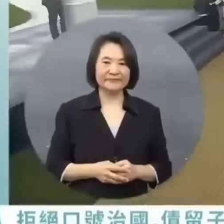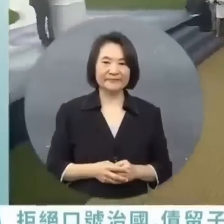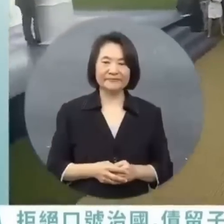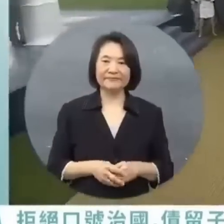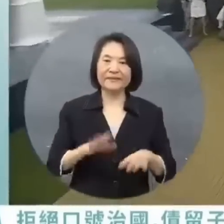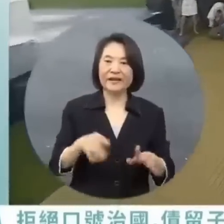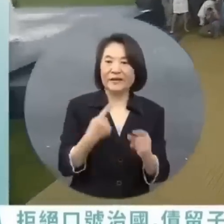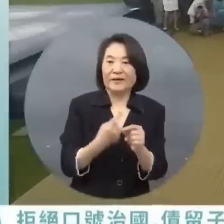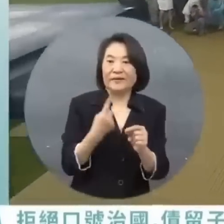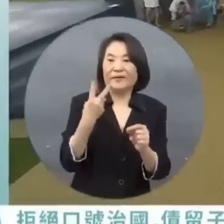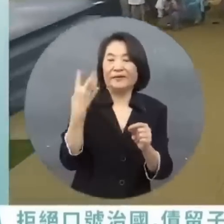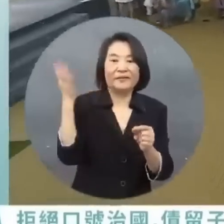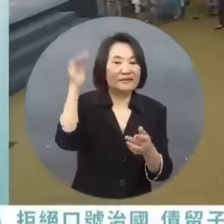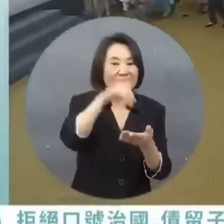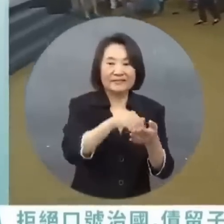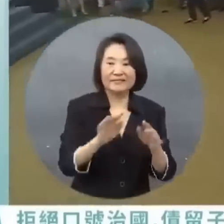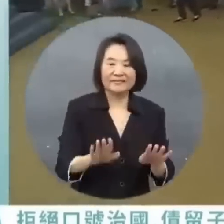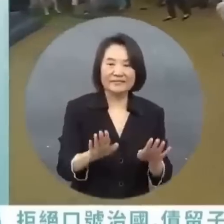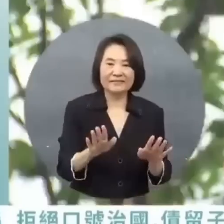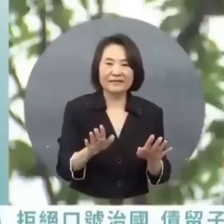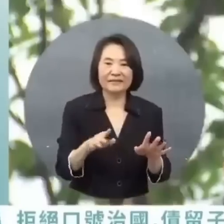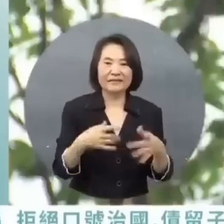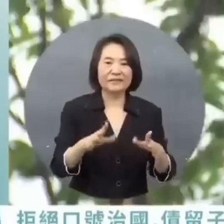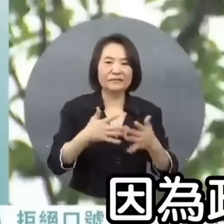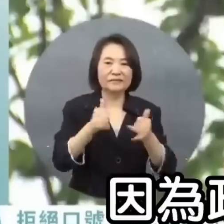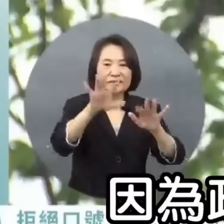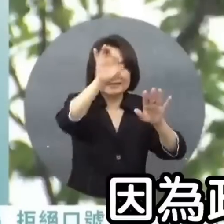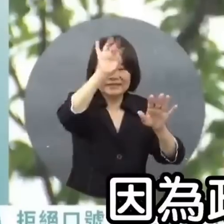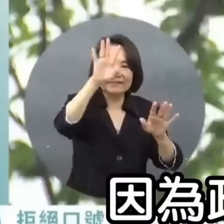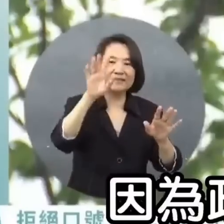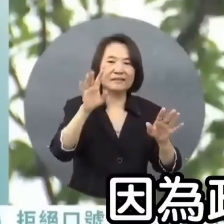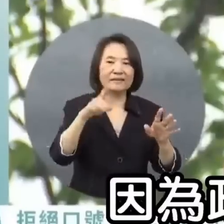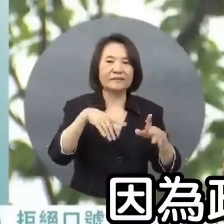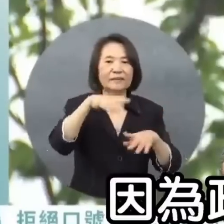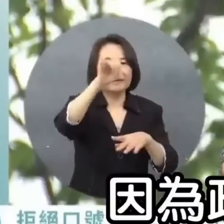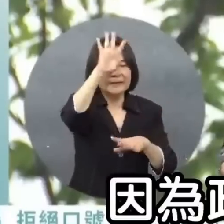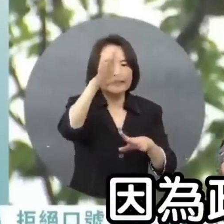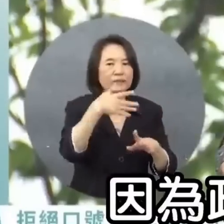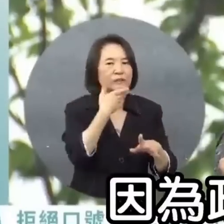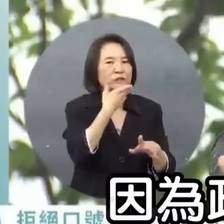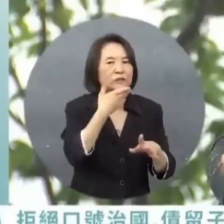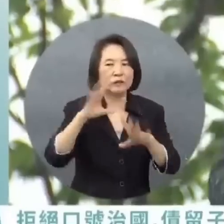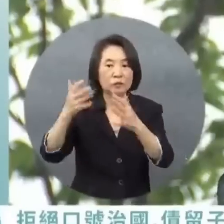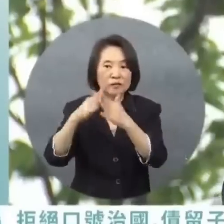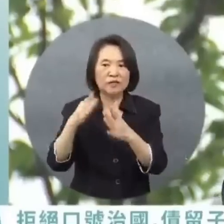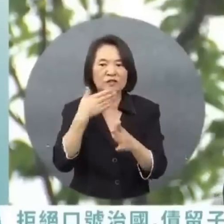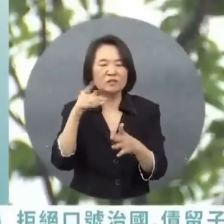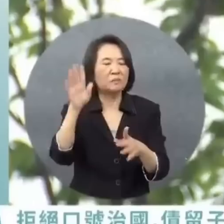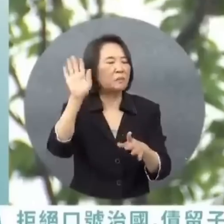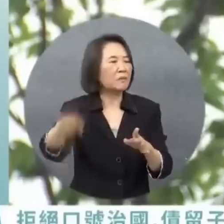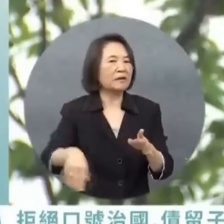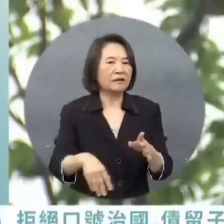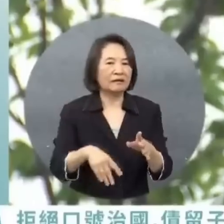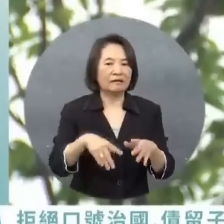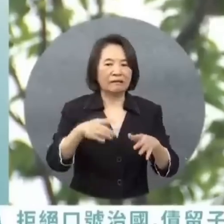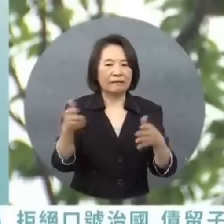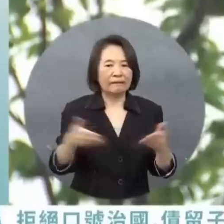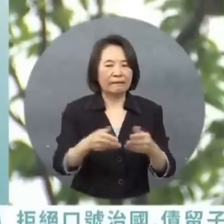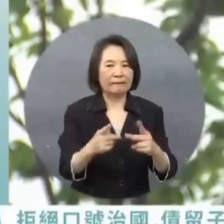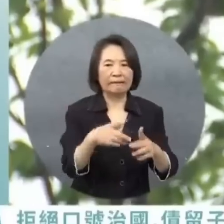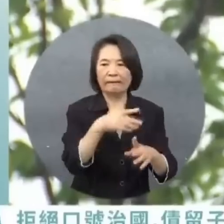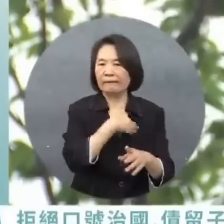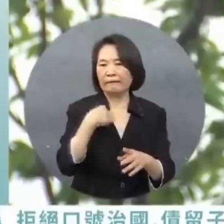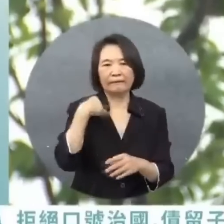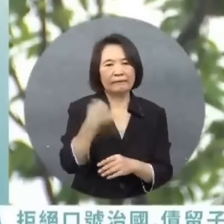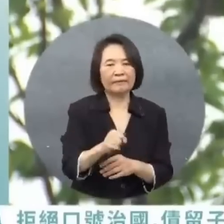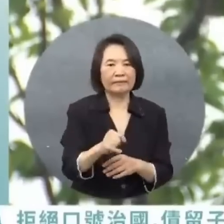多年来，执政的民进党因为政党利益超越国家利益，治理失能，前瞻计